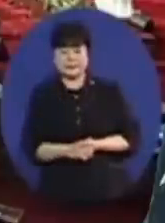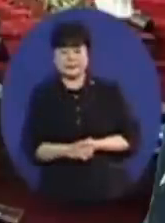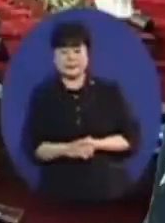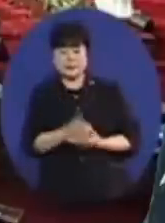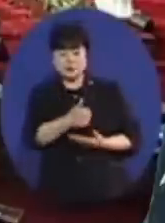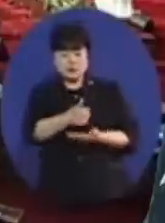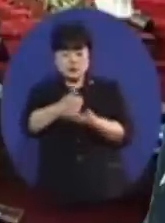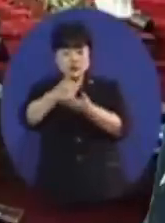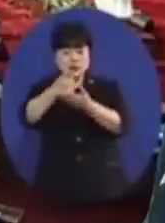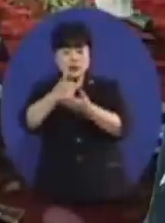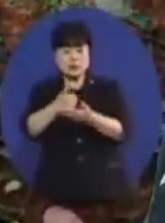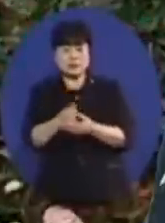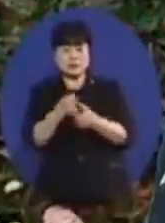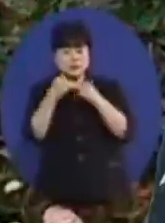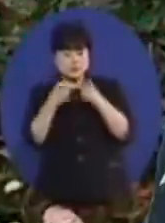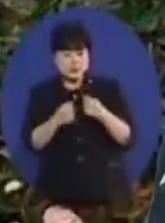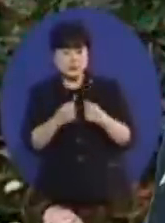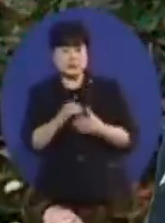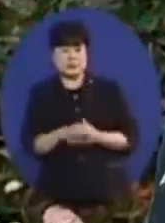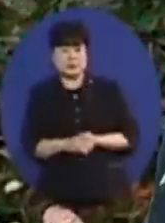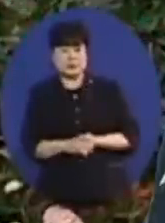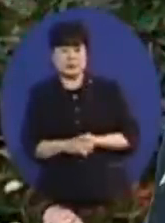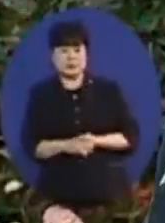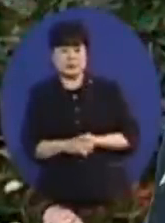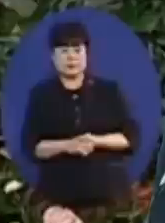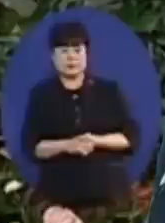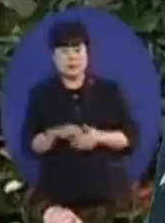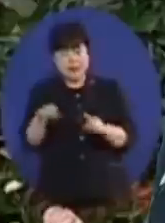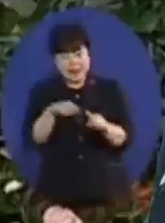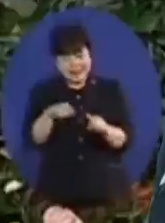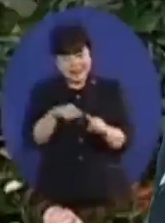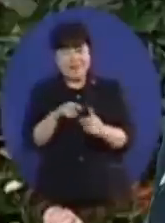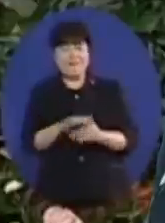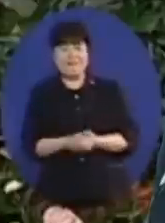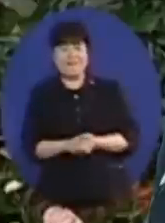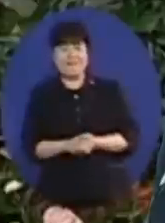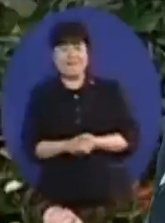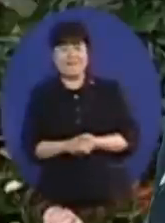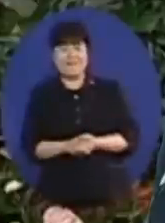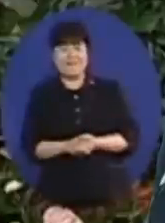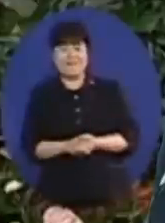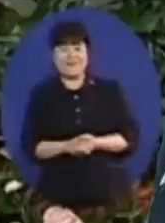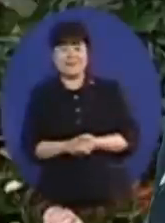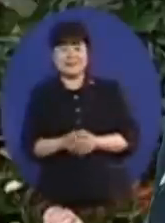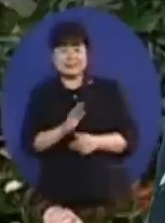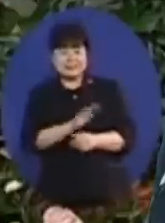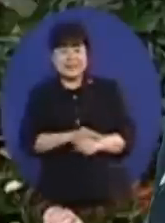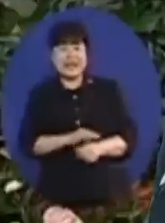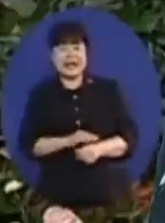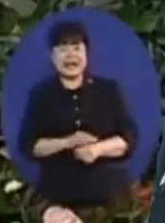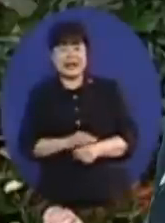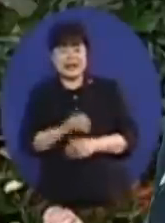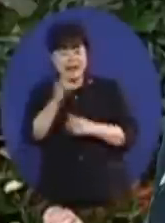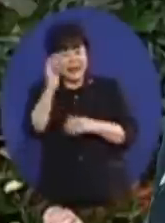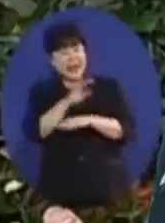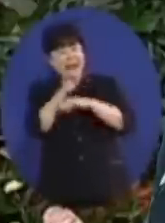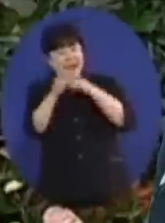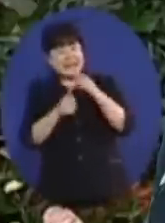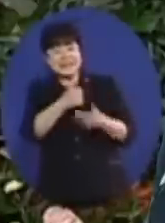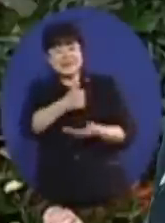주님이 계신 것을 가르치고 경천사상을 가르치면 그것이